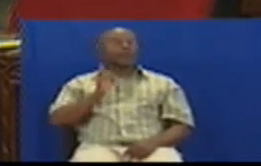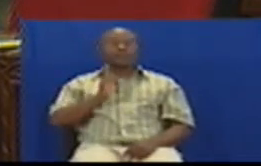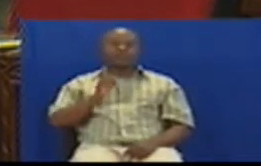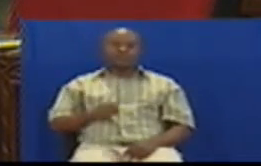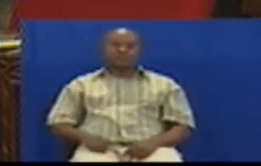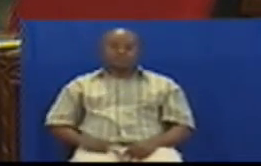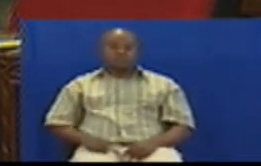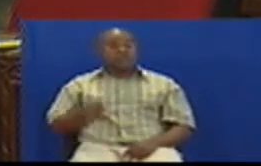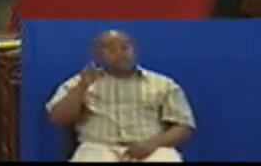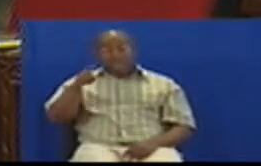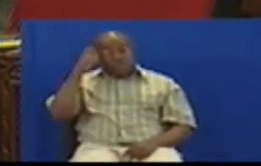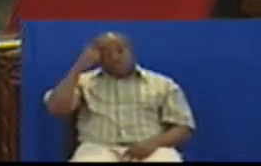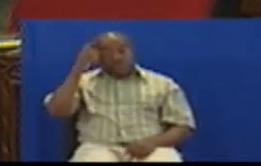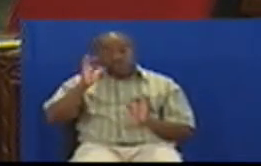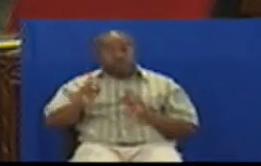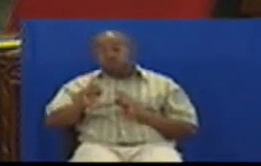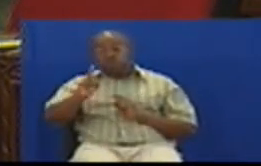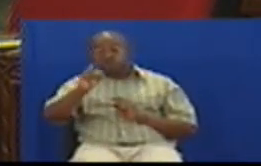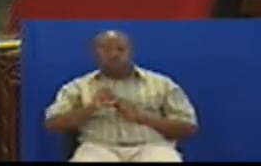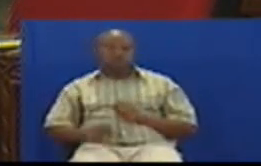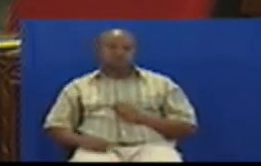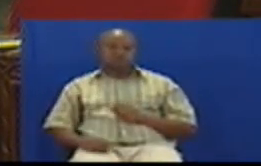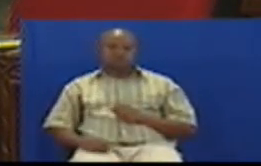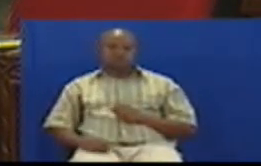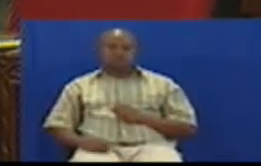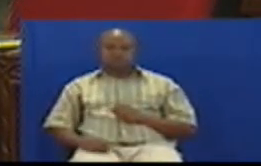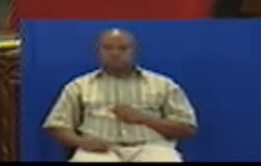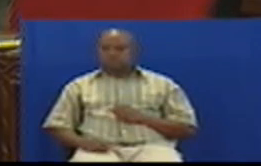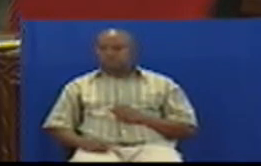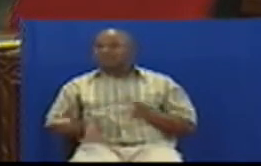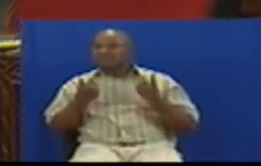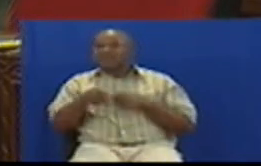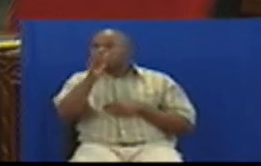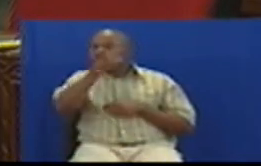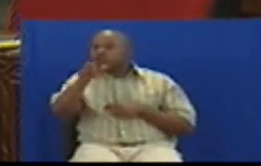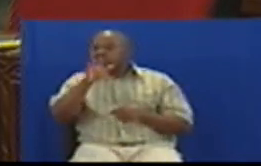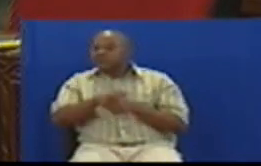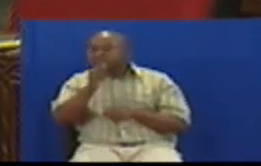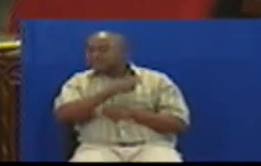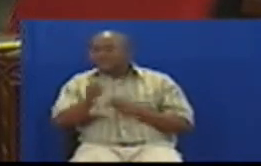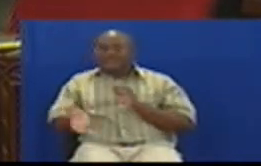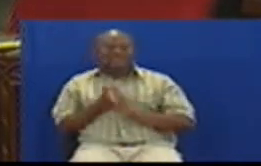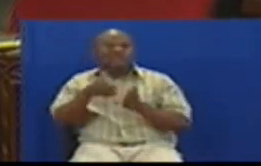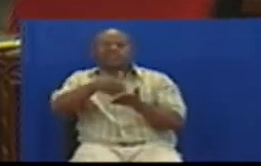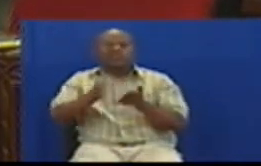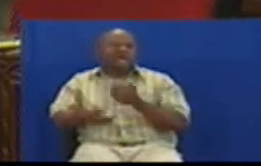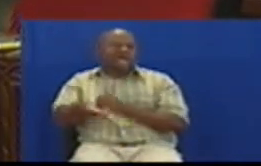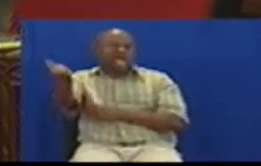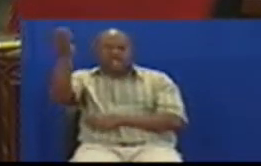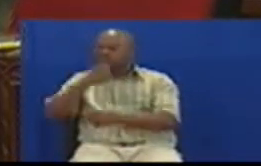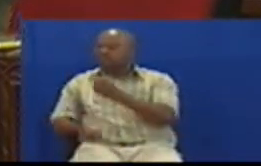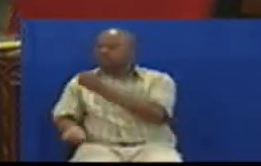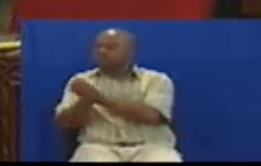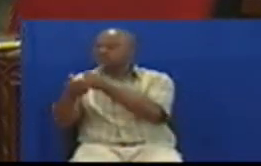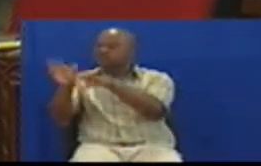sidhani kama ni mazuri sana, kwa sababu pia yanafanya wananchi wanaweza wakazemea katika kujikinga